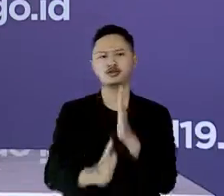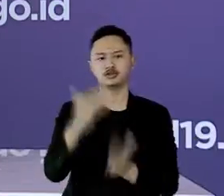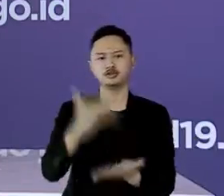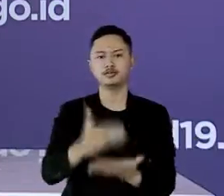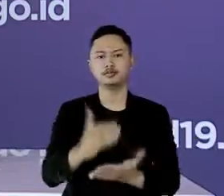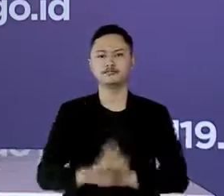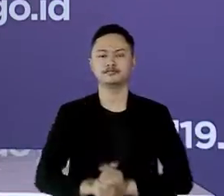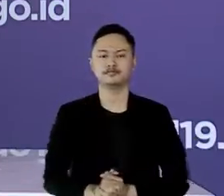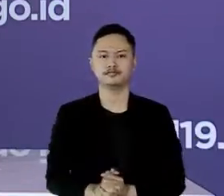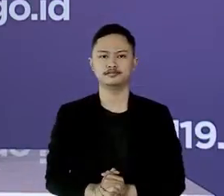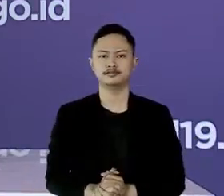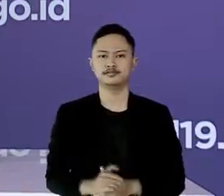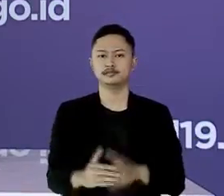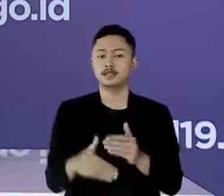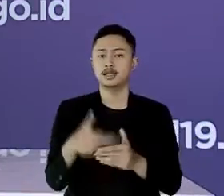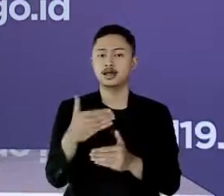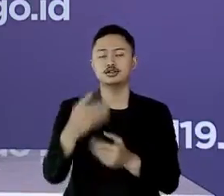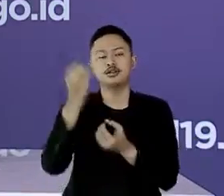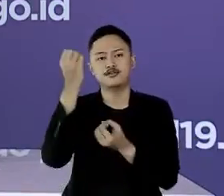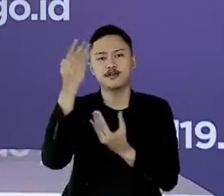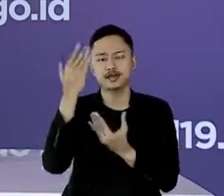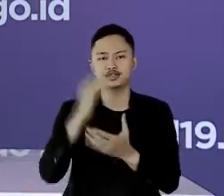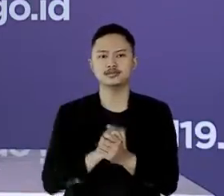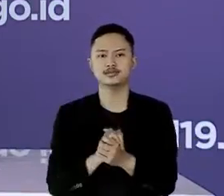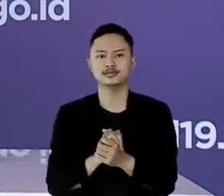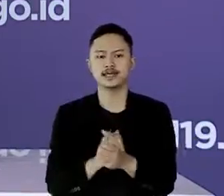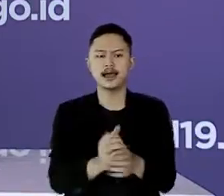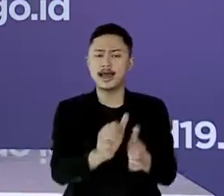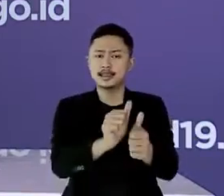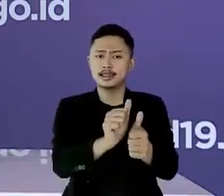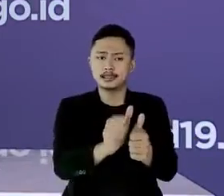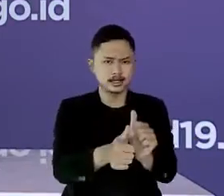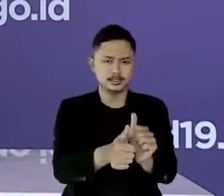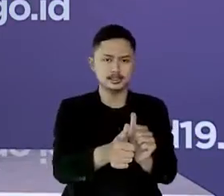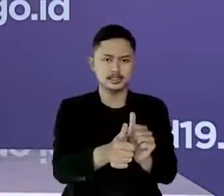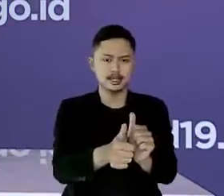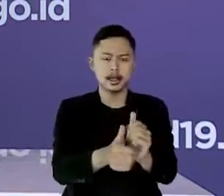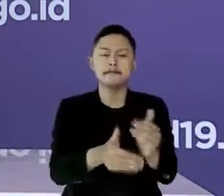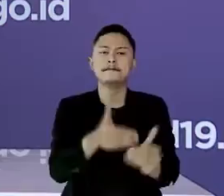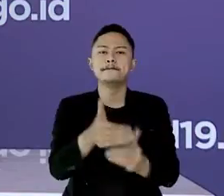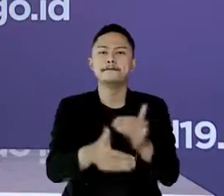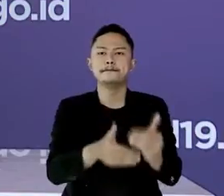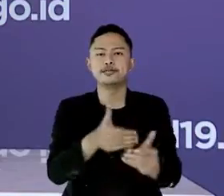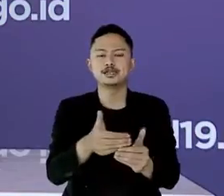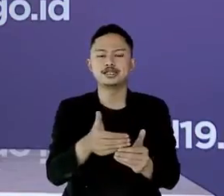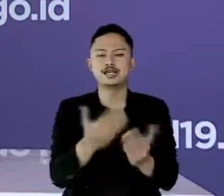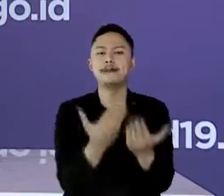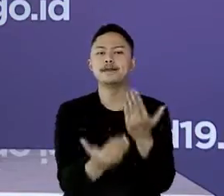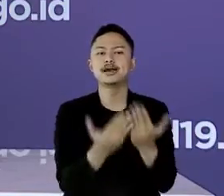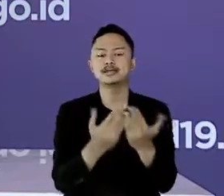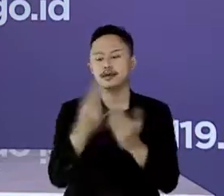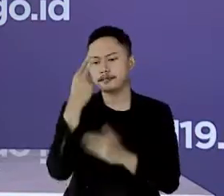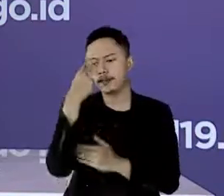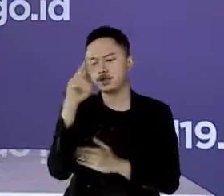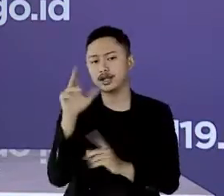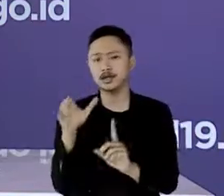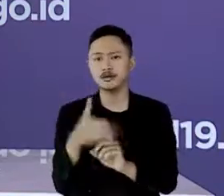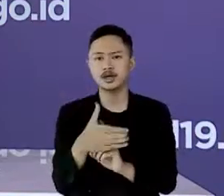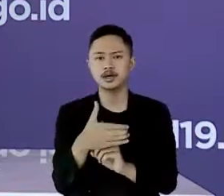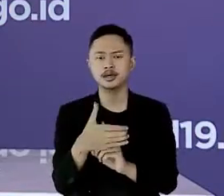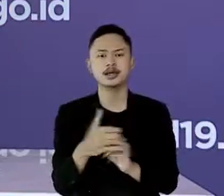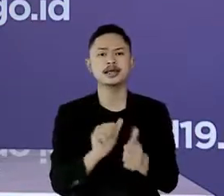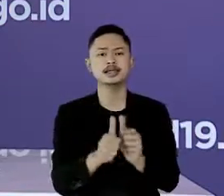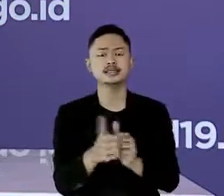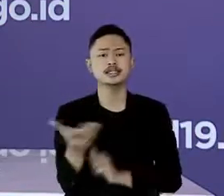selanjutnya diberitahukan pula bahwa ujicoba penerapan aplikasi peduli lindungi akan